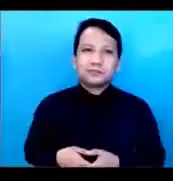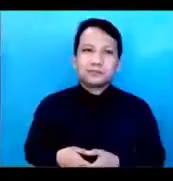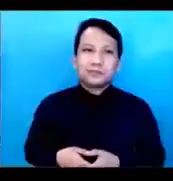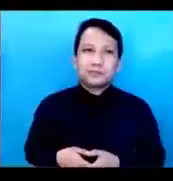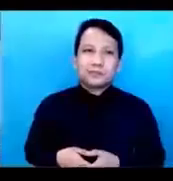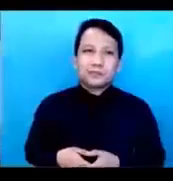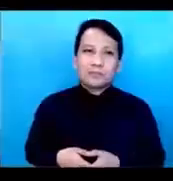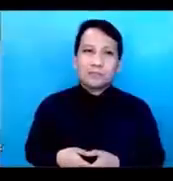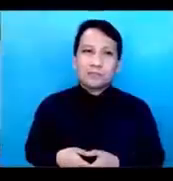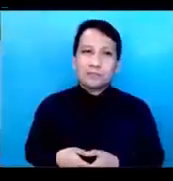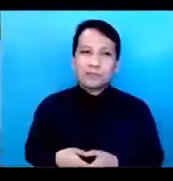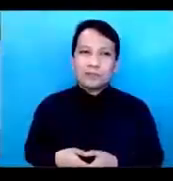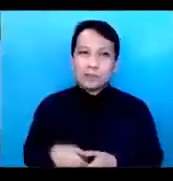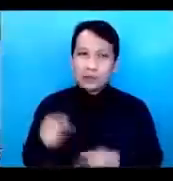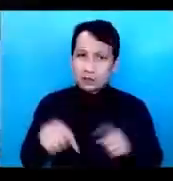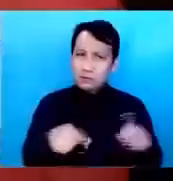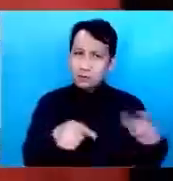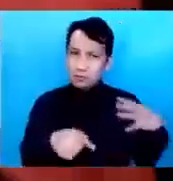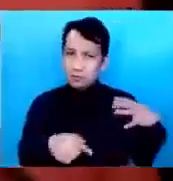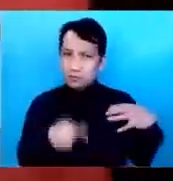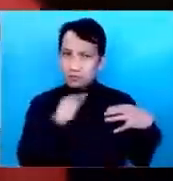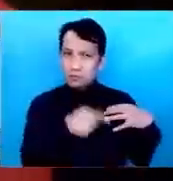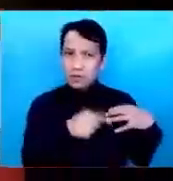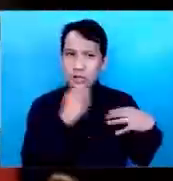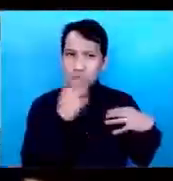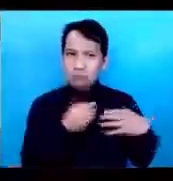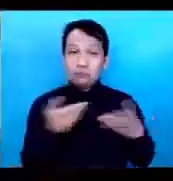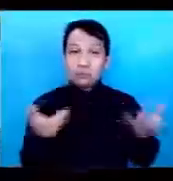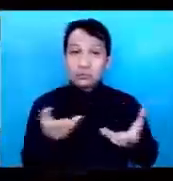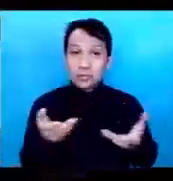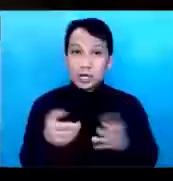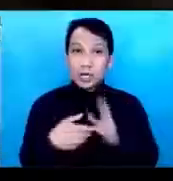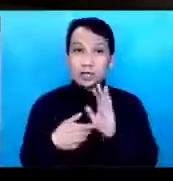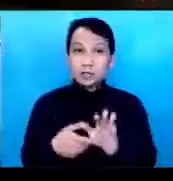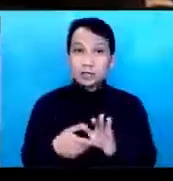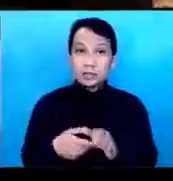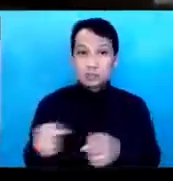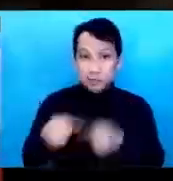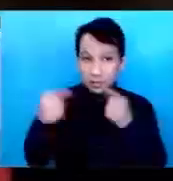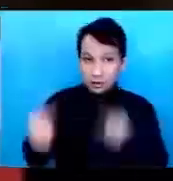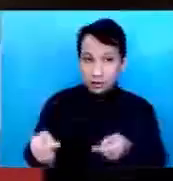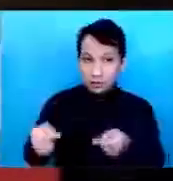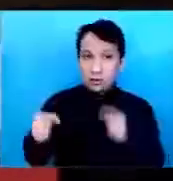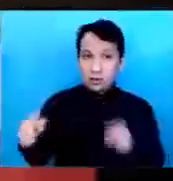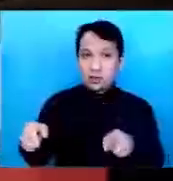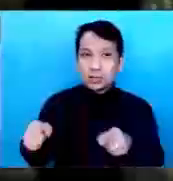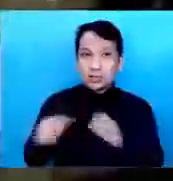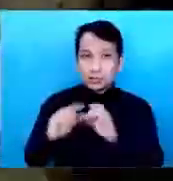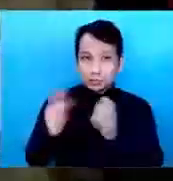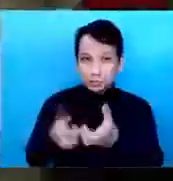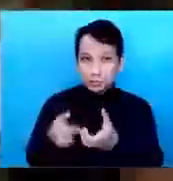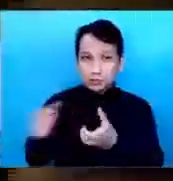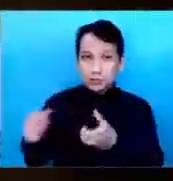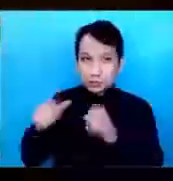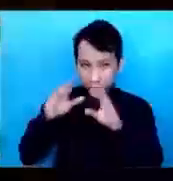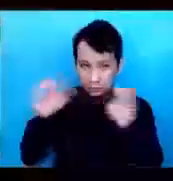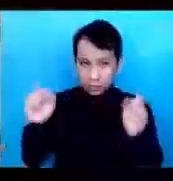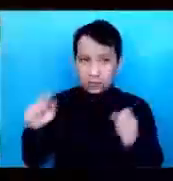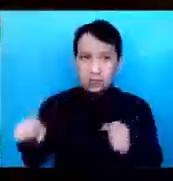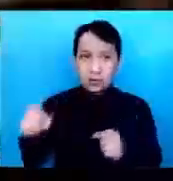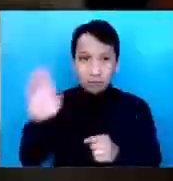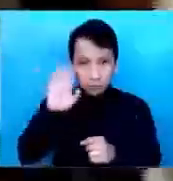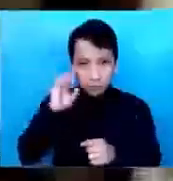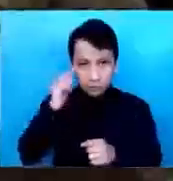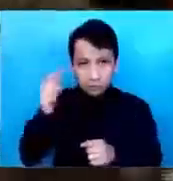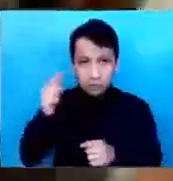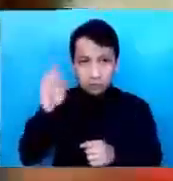Isa rin daw sa aabangan ay kung saan hahantong ang sigalot ng Pangulo sa kampo ni presidential aspirant Bongbong